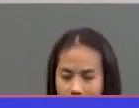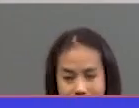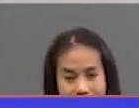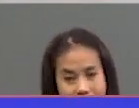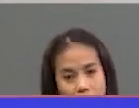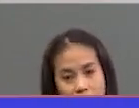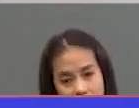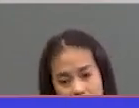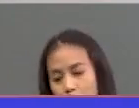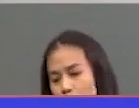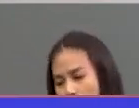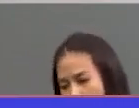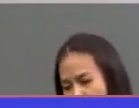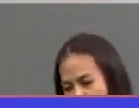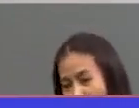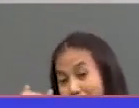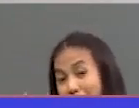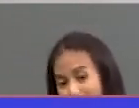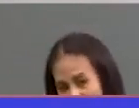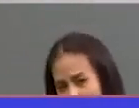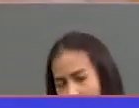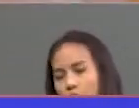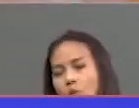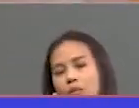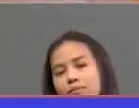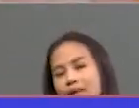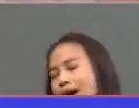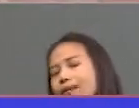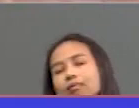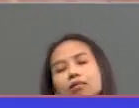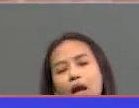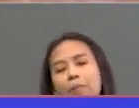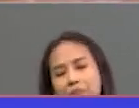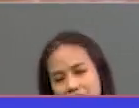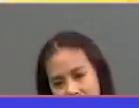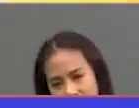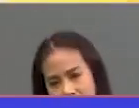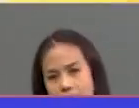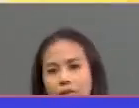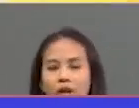เบียน452กระบอกวัตถุระเบิดด้วยนะคะ600รายการและเครื่องกระสุน